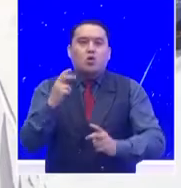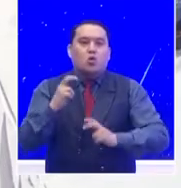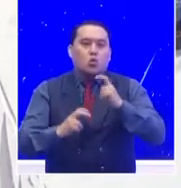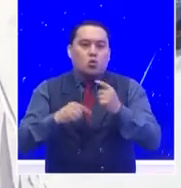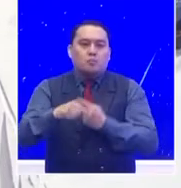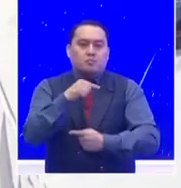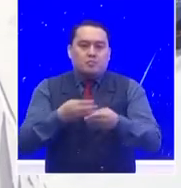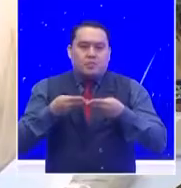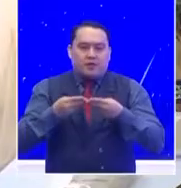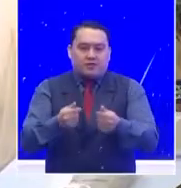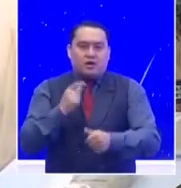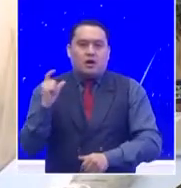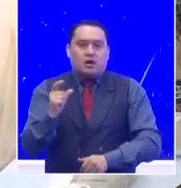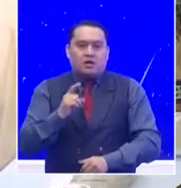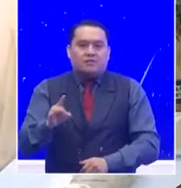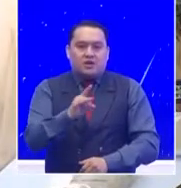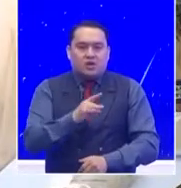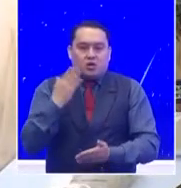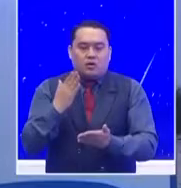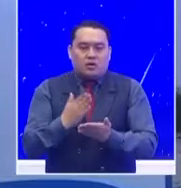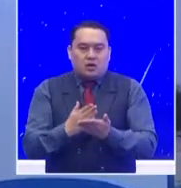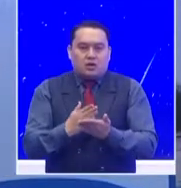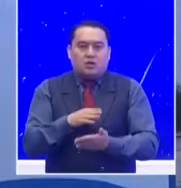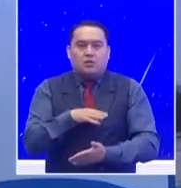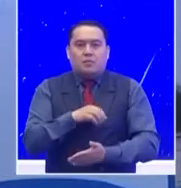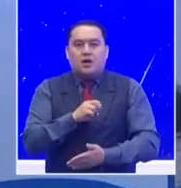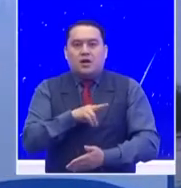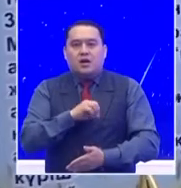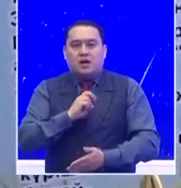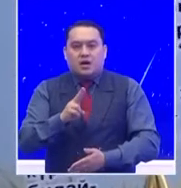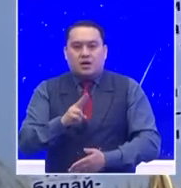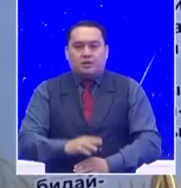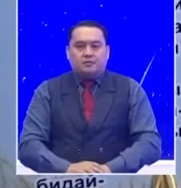предпринимателей, повлиявших на рост экономики региона, является ТО «Берлекагро».